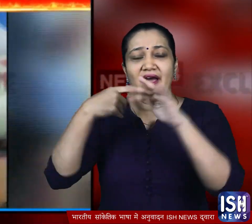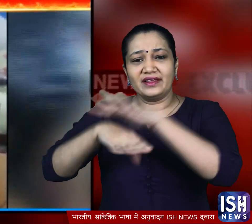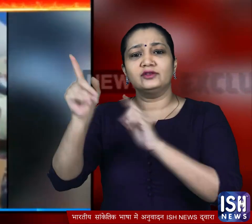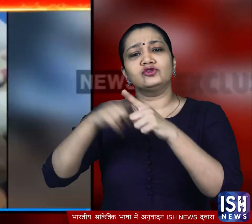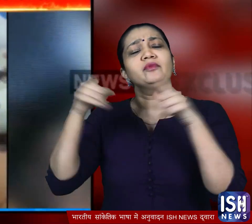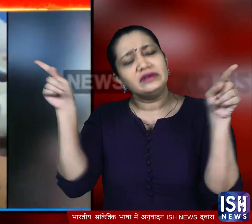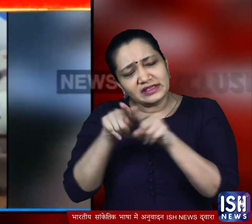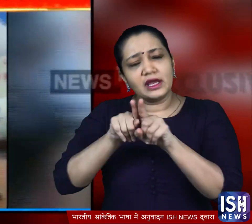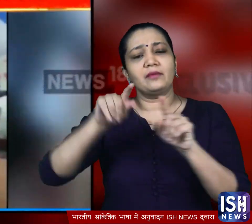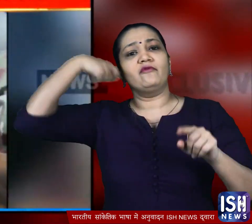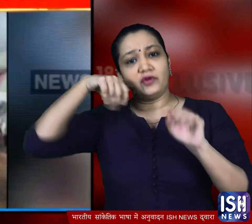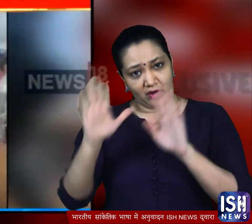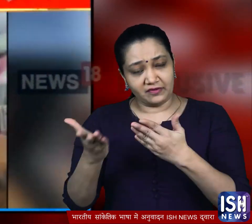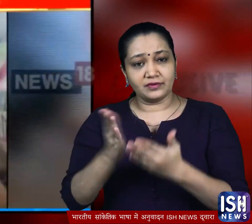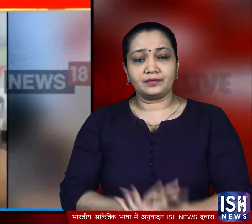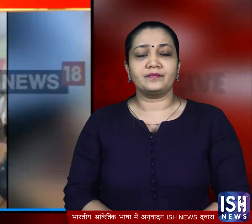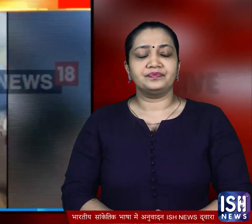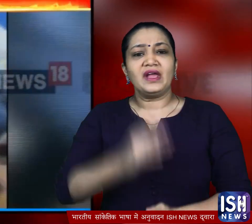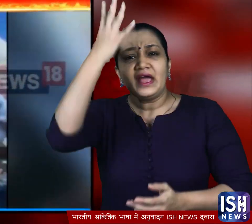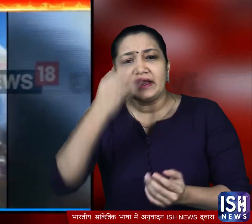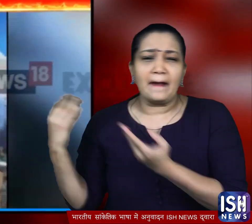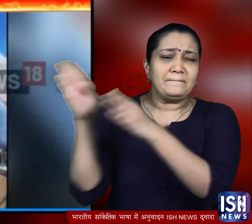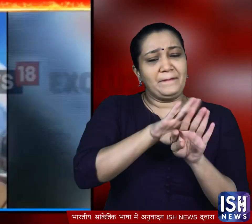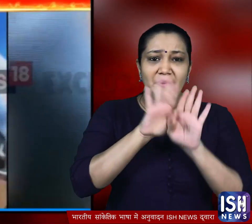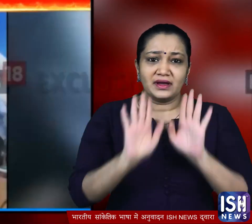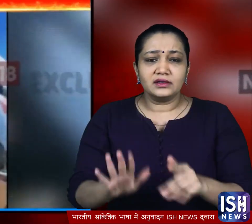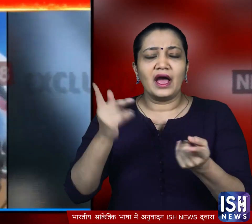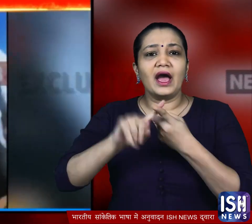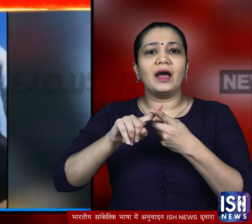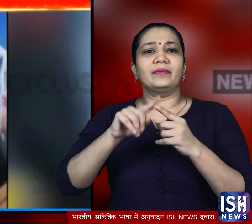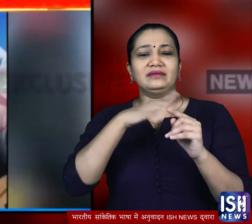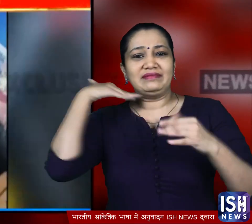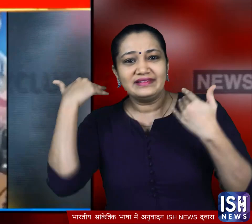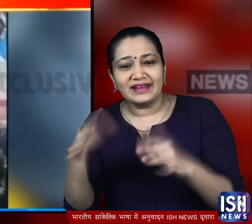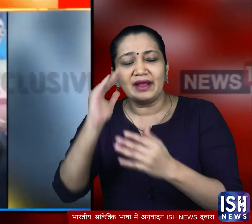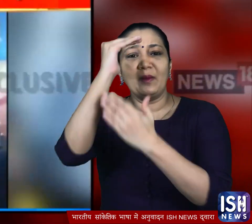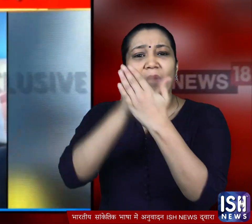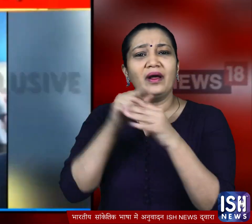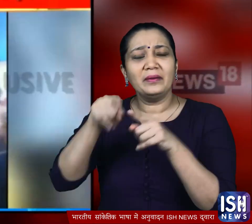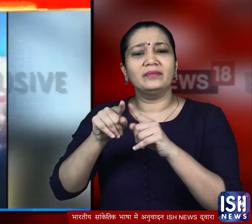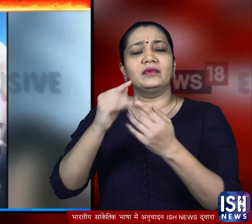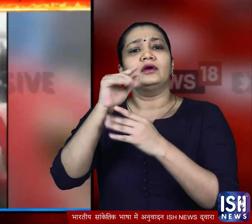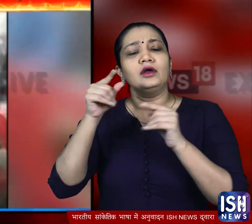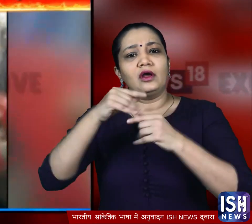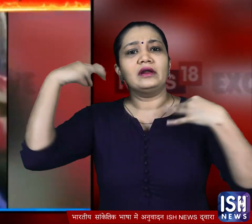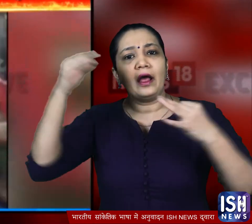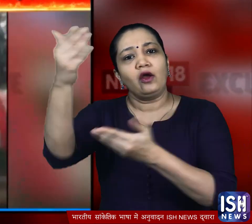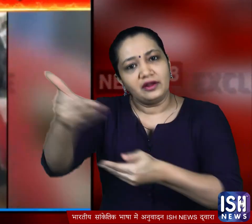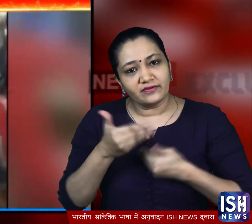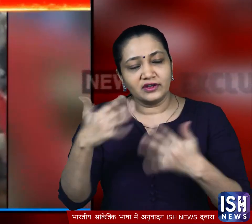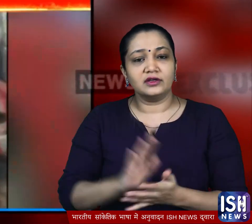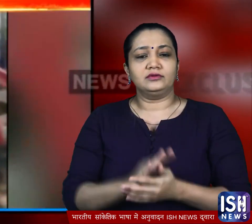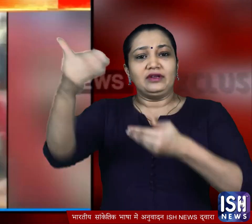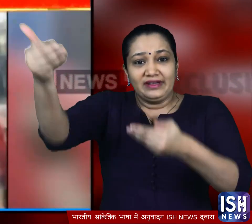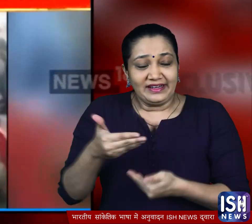के जमुई से भी एक ऐसा ही वीडियो सामने आया। वहां नाइट कर्फ्यू के बावजूद श्राद्ध के एक कार्यक्रम में डांस करने वाले कलाकारों को बुलाया गया,